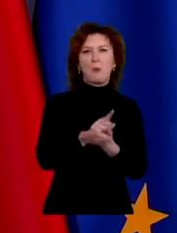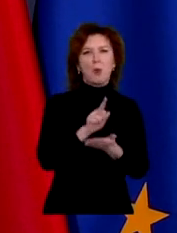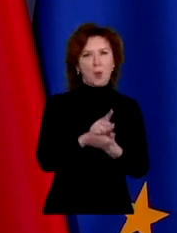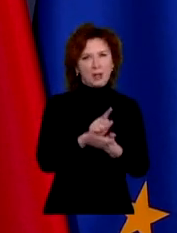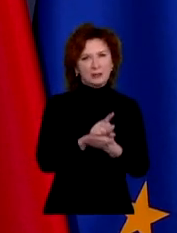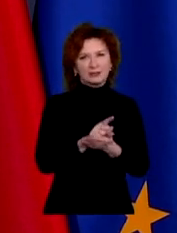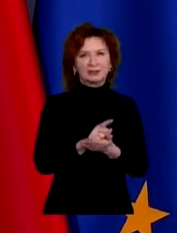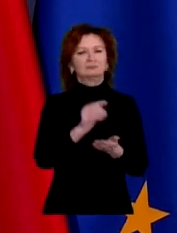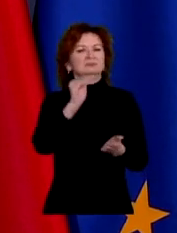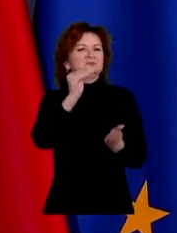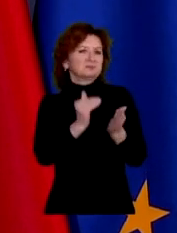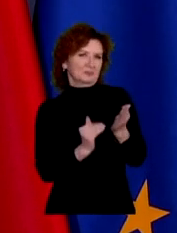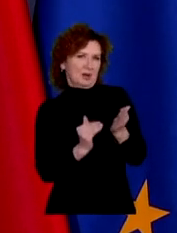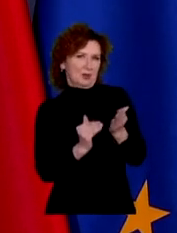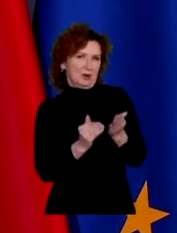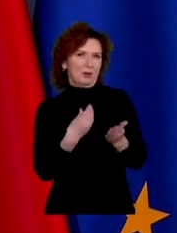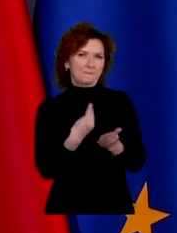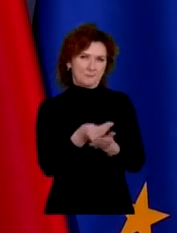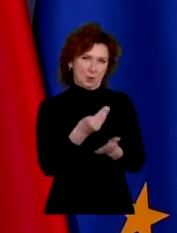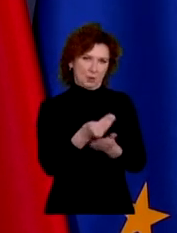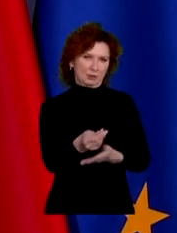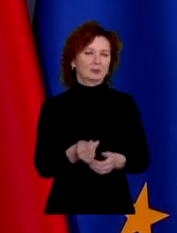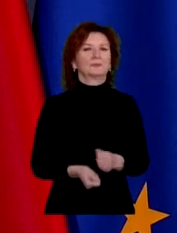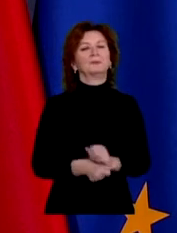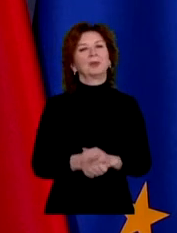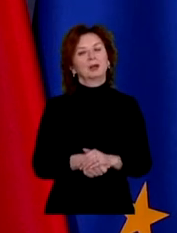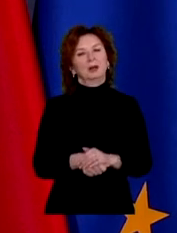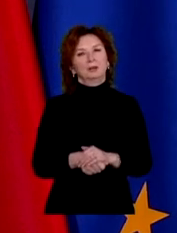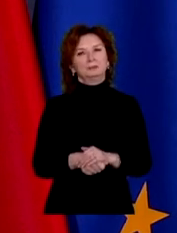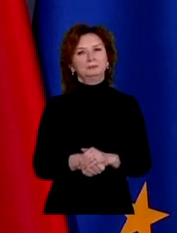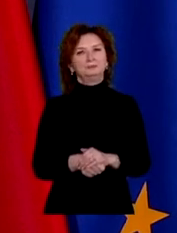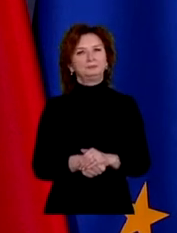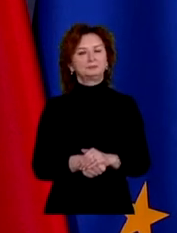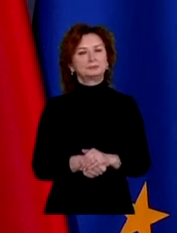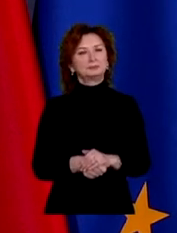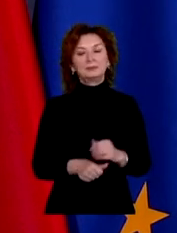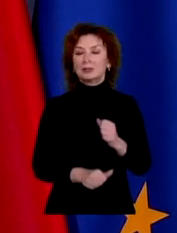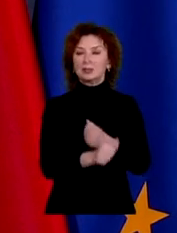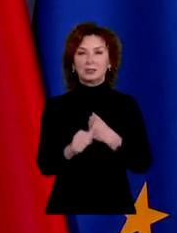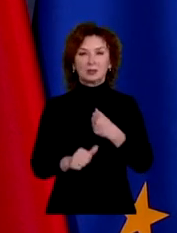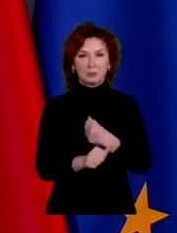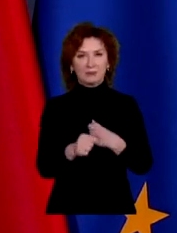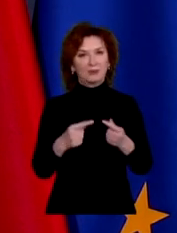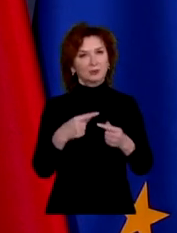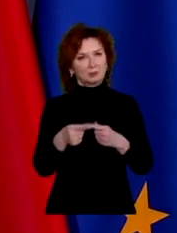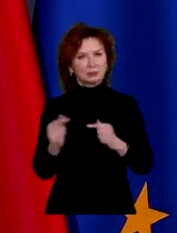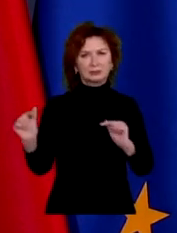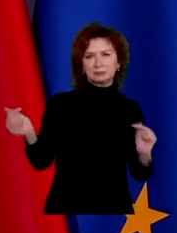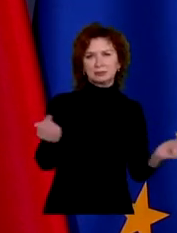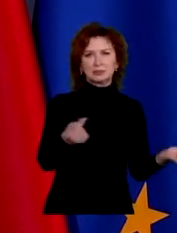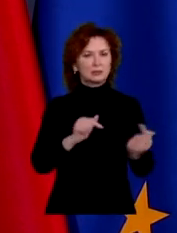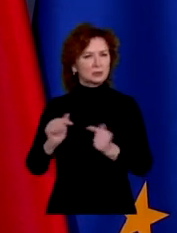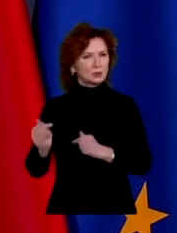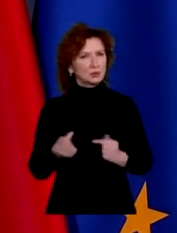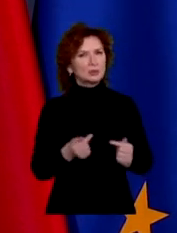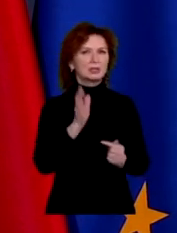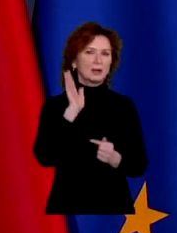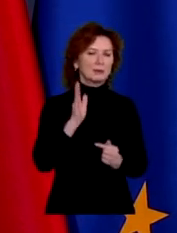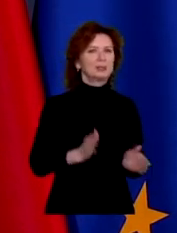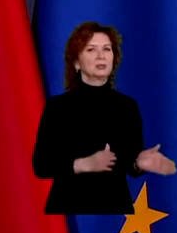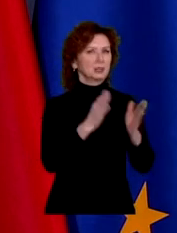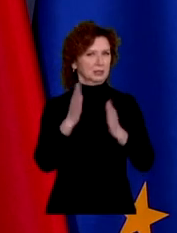w nieproporcjonalny sposób swoje obciążenia podatkowe. W związku z tym po tych konsultacjach przejdziemy również